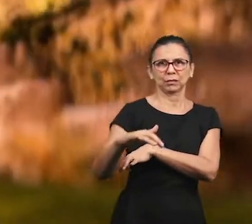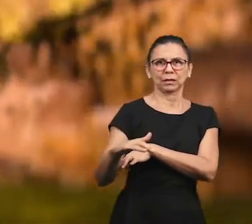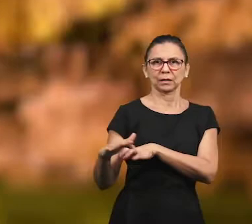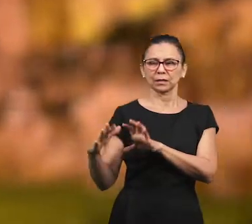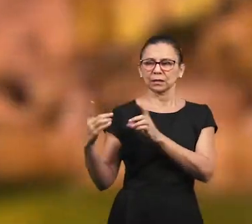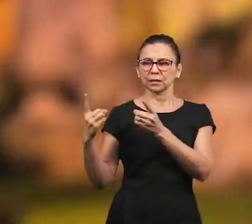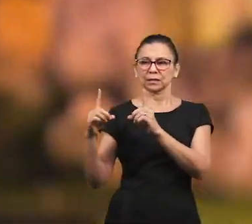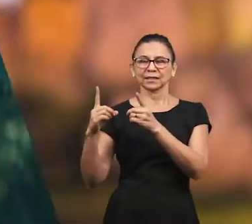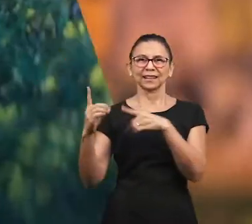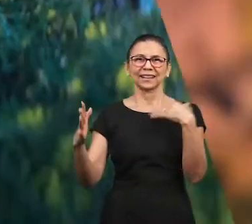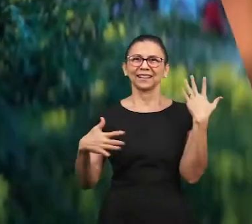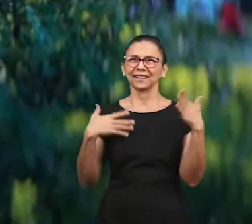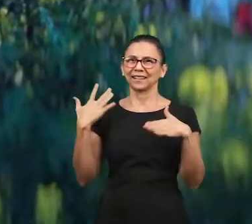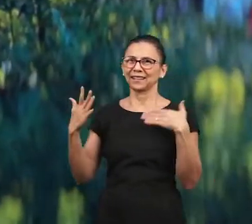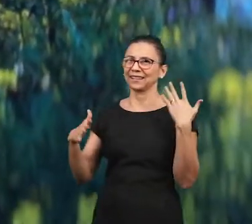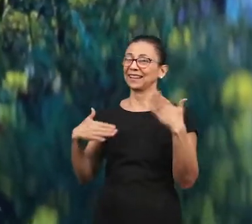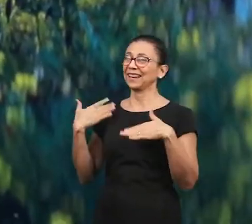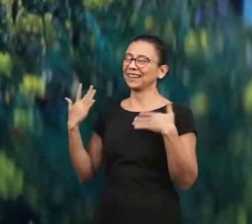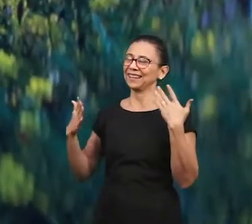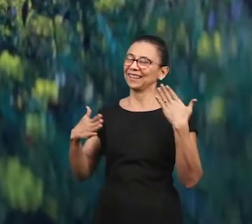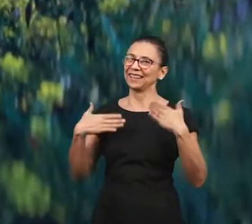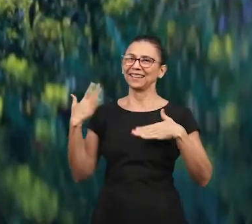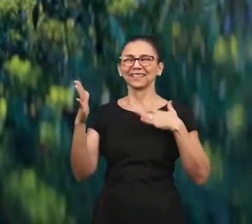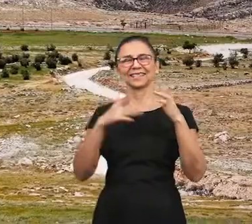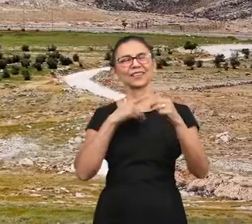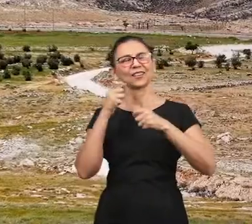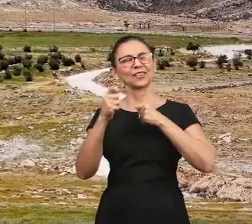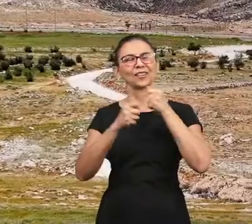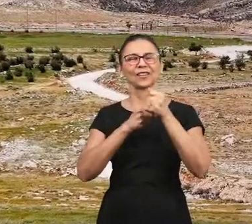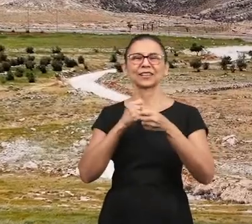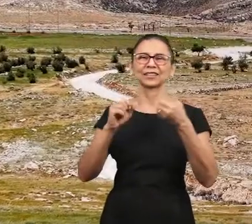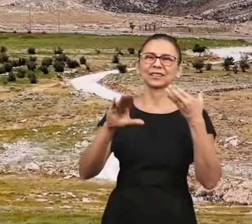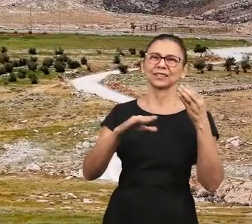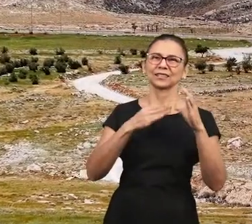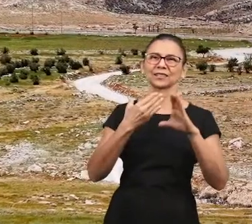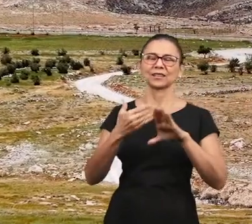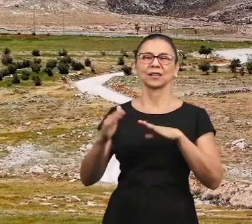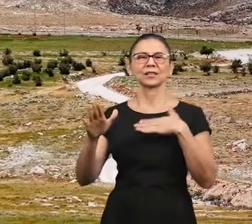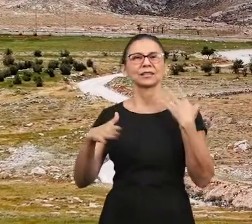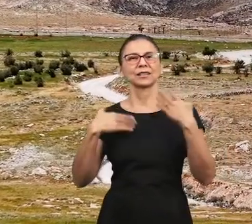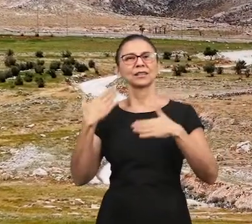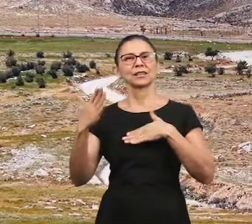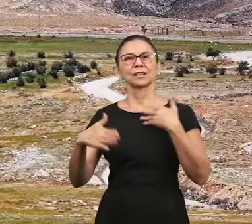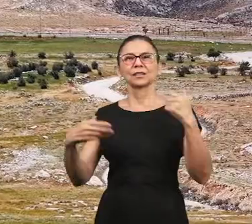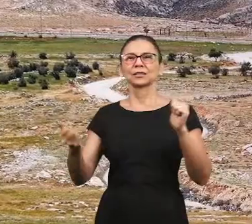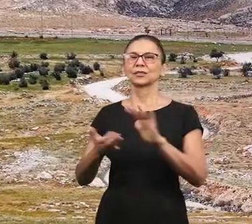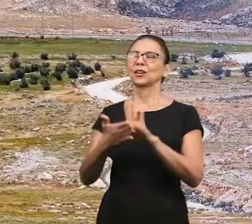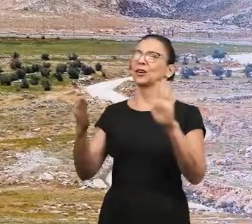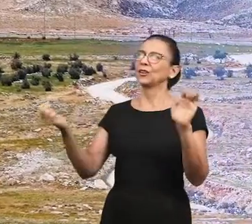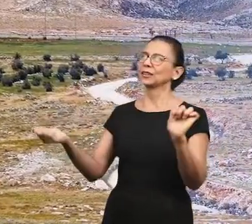Ученики его радовались. Они пели, воздавали хвалу,